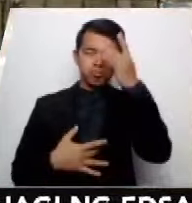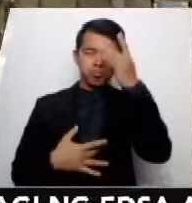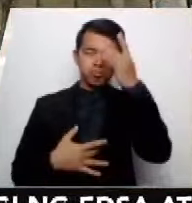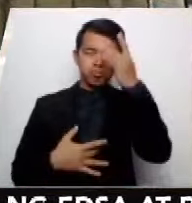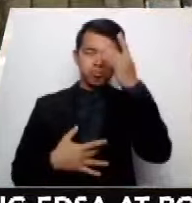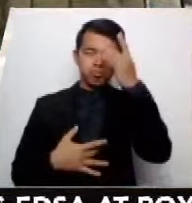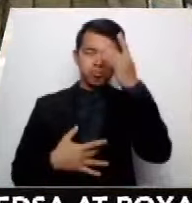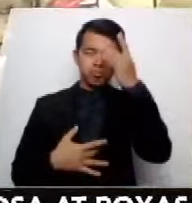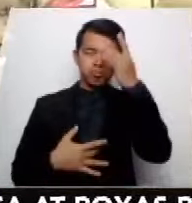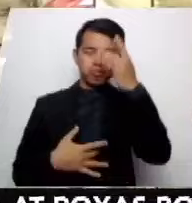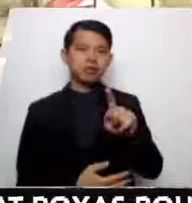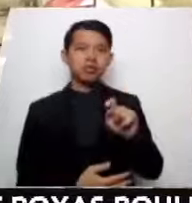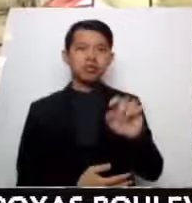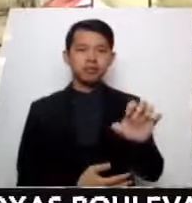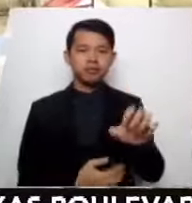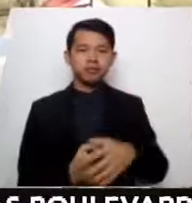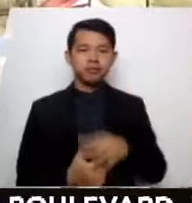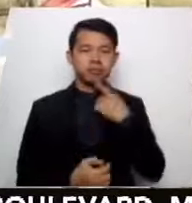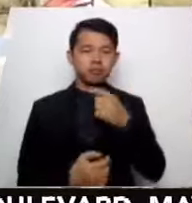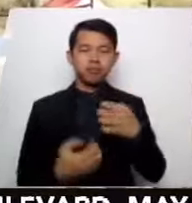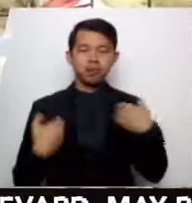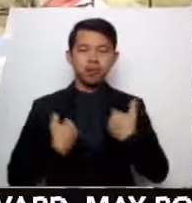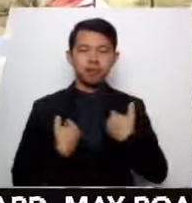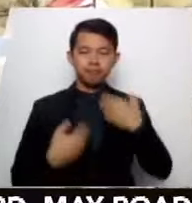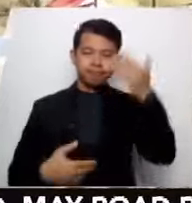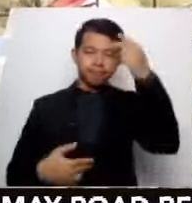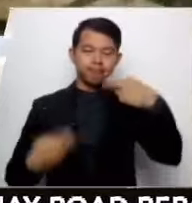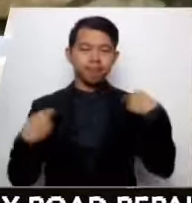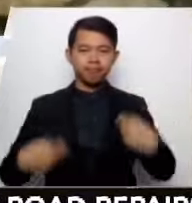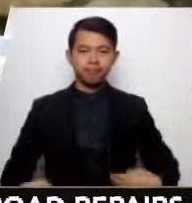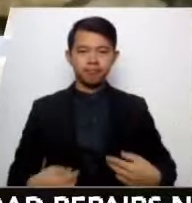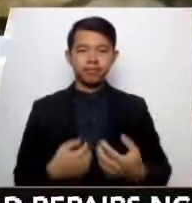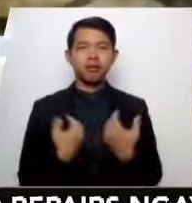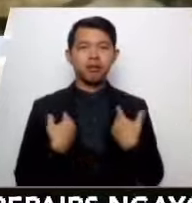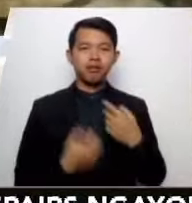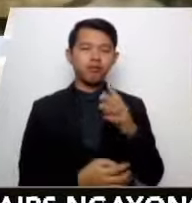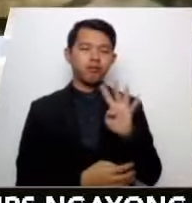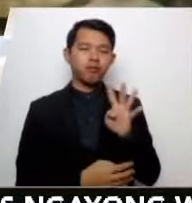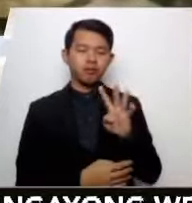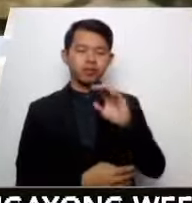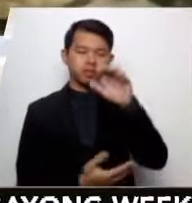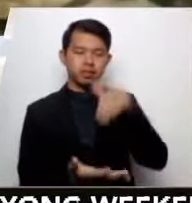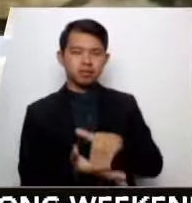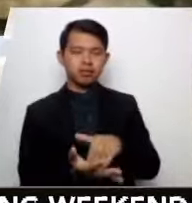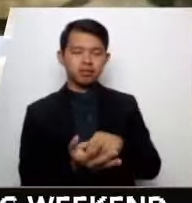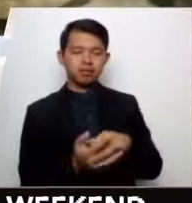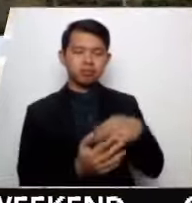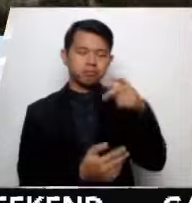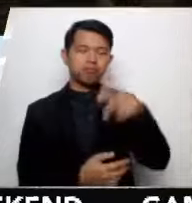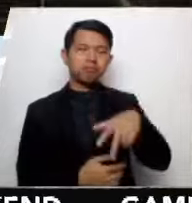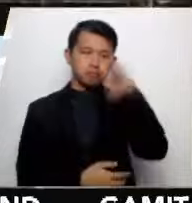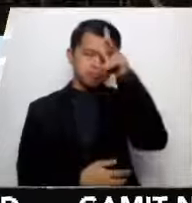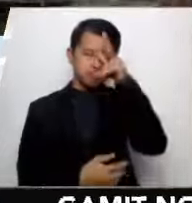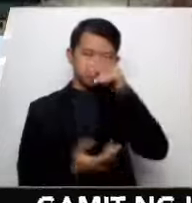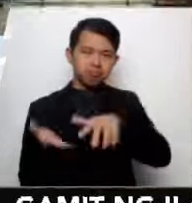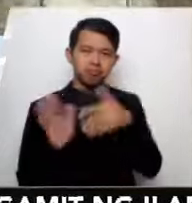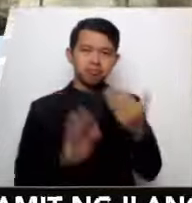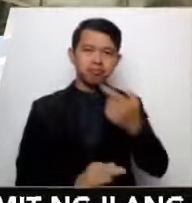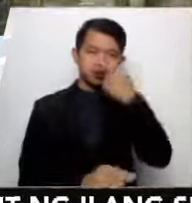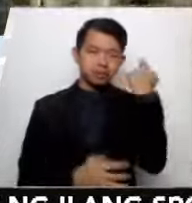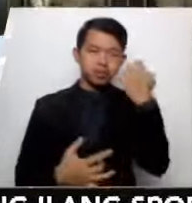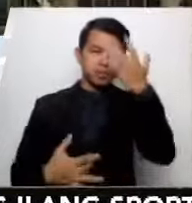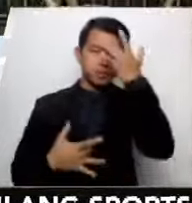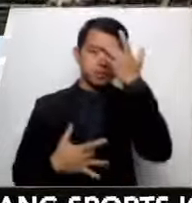health mahigit 4,000 sa mahigit 60,000 na manok sa naturang farm ang namatay base sa ulat ng mga autoridad doon ang farm